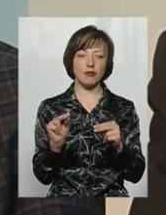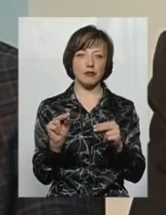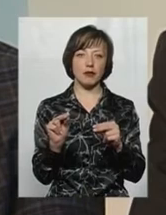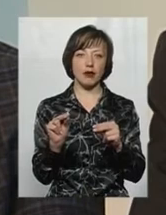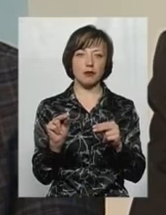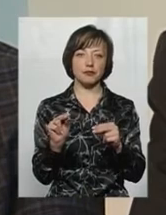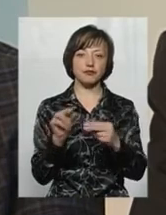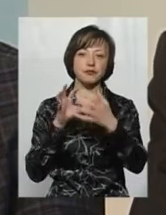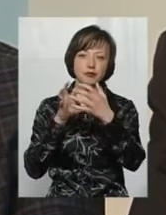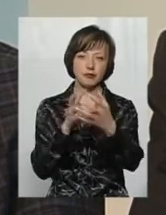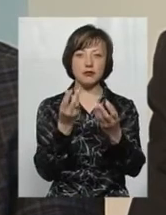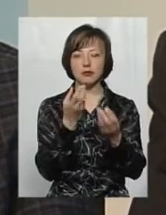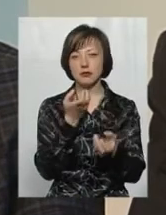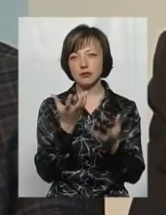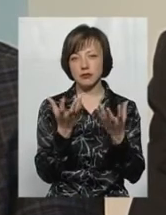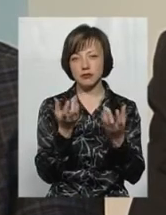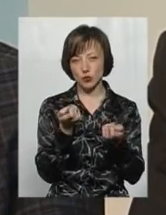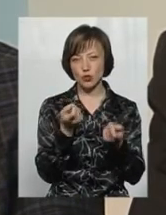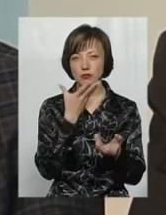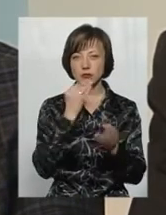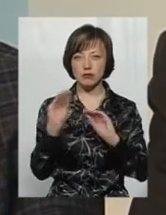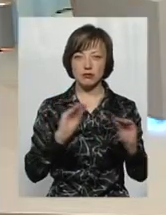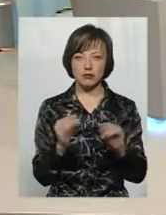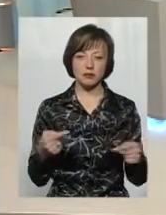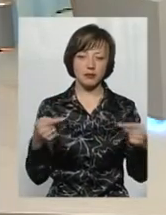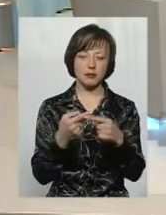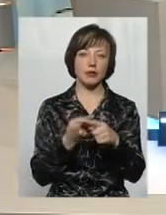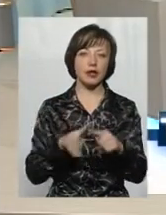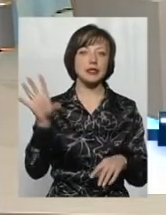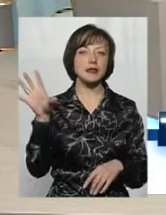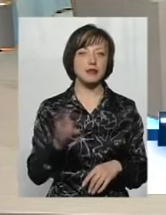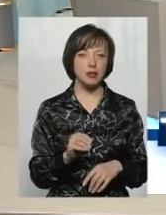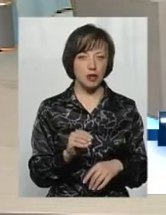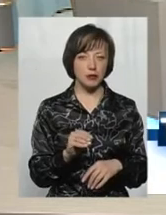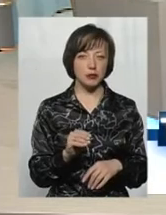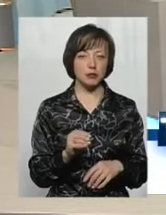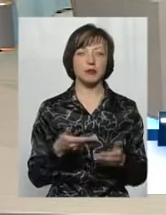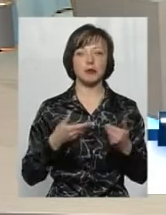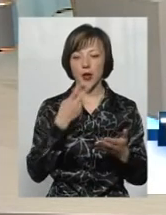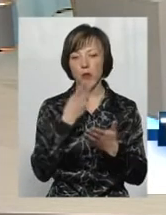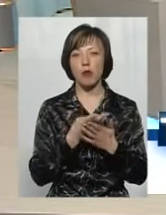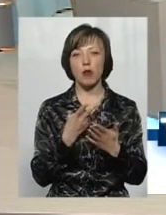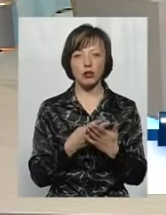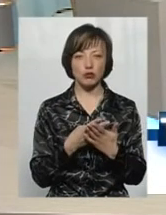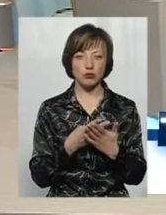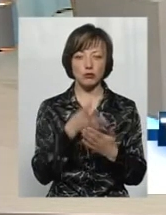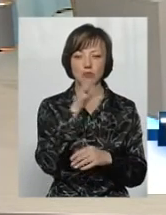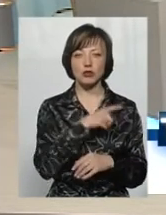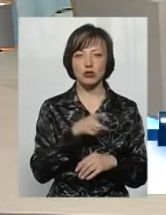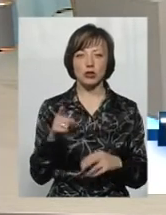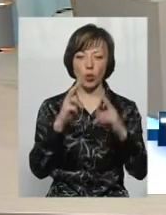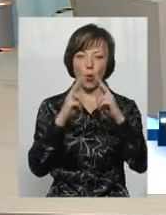салони трохи прикрасити, якби привести їх у відповідність. Тобто це все ми побачимо під час